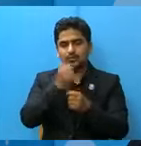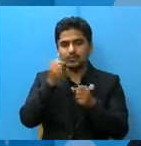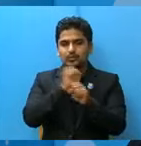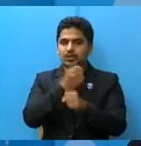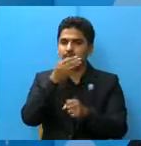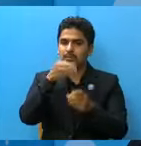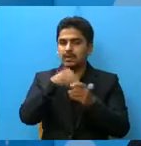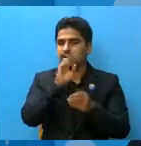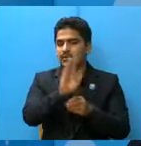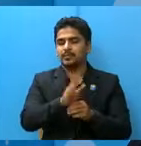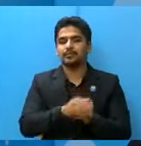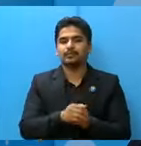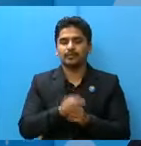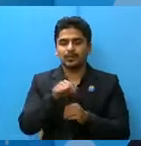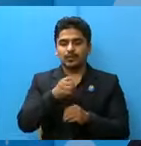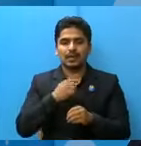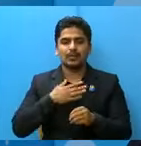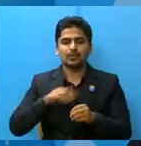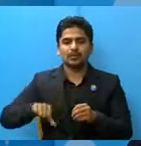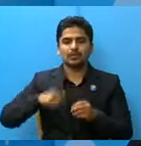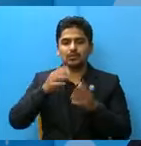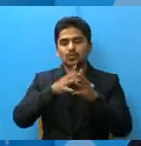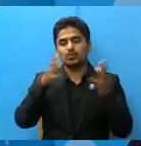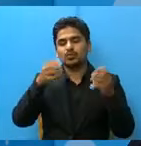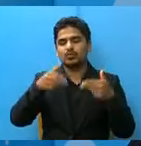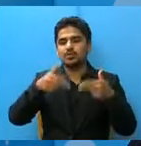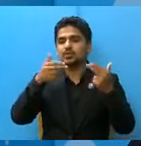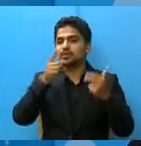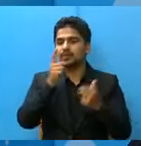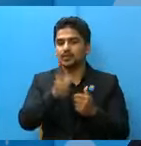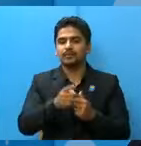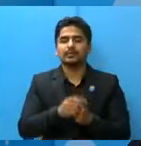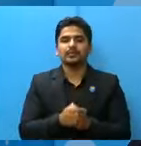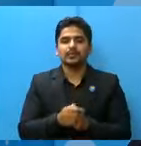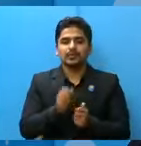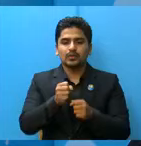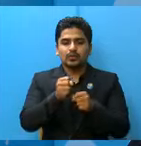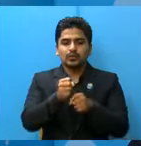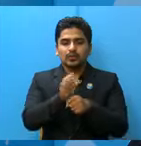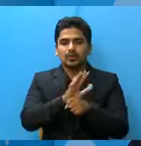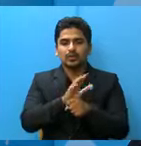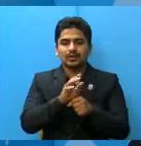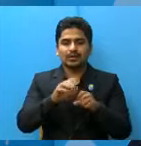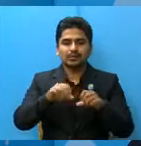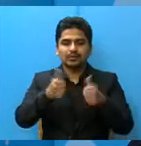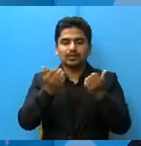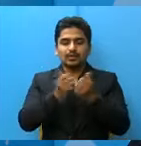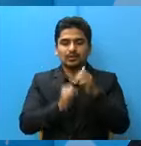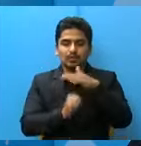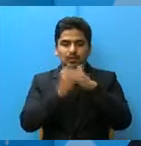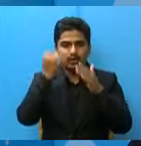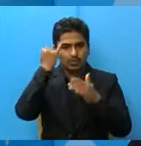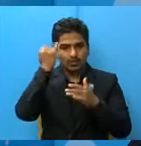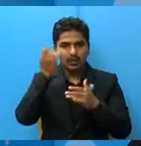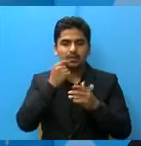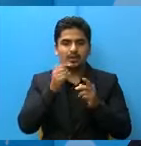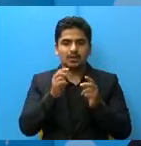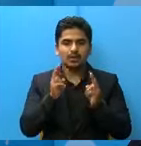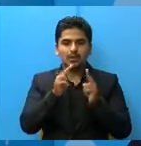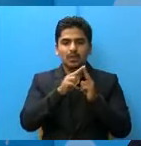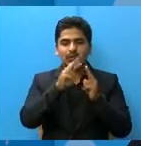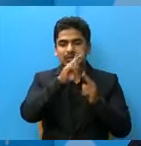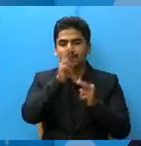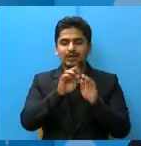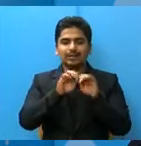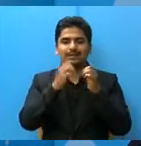यो हमरो जीवन को ठूलो चुनावतियो कोरोना लाई जितने मुखे उपाय भनेको भावतिक र